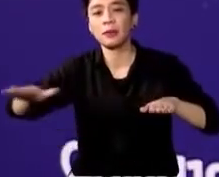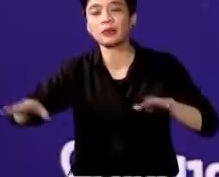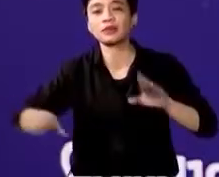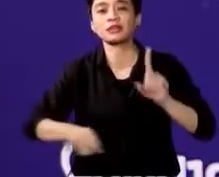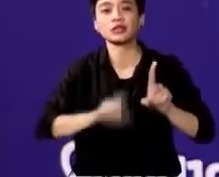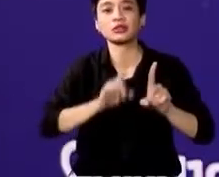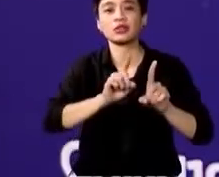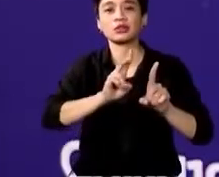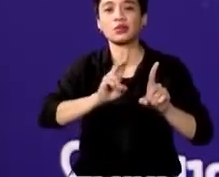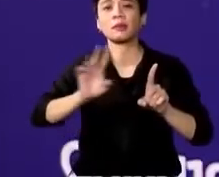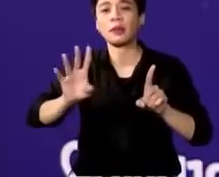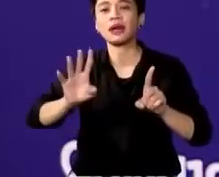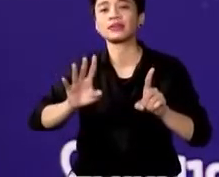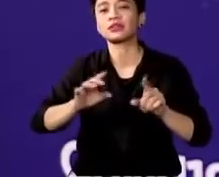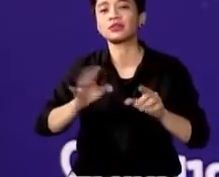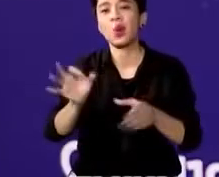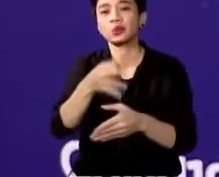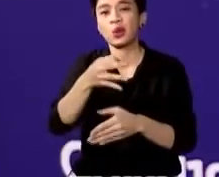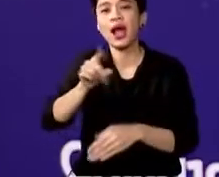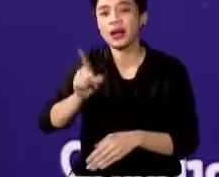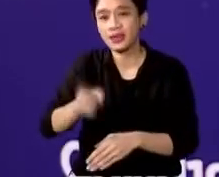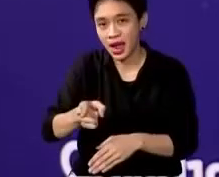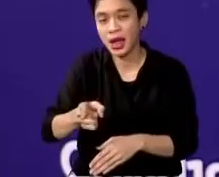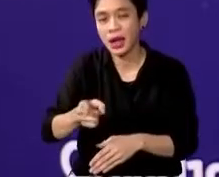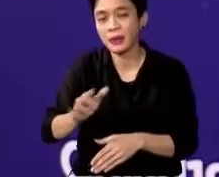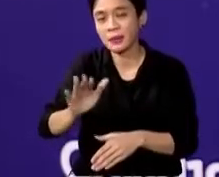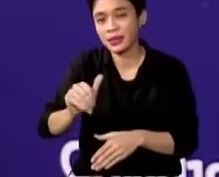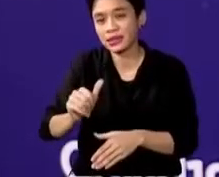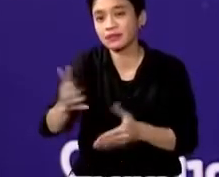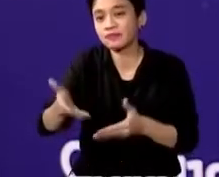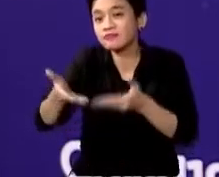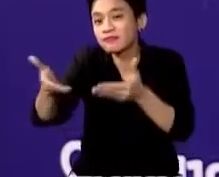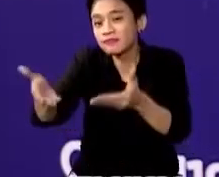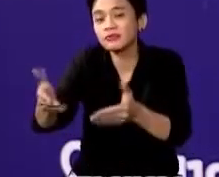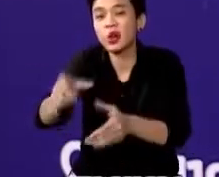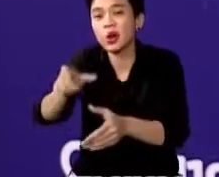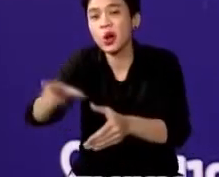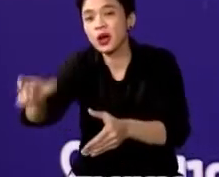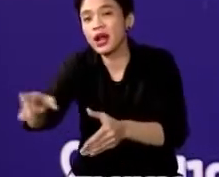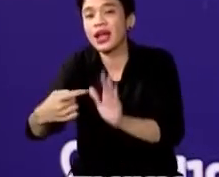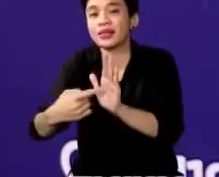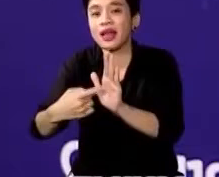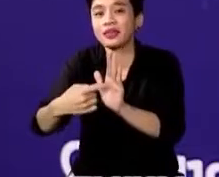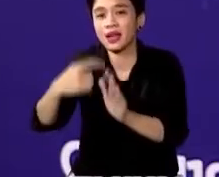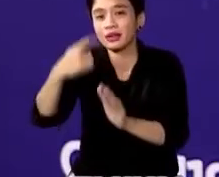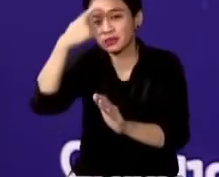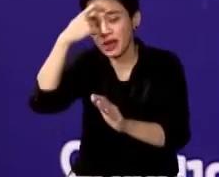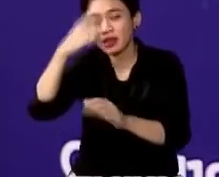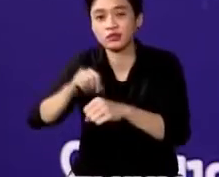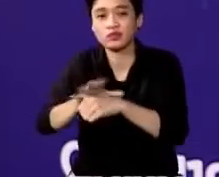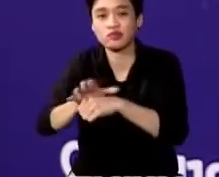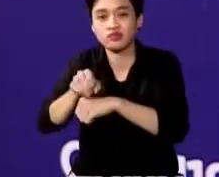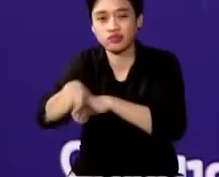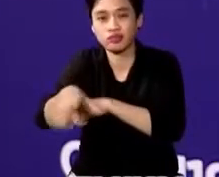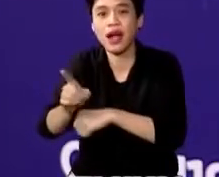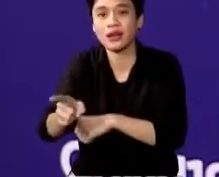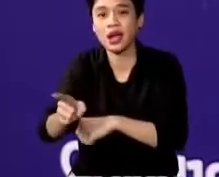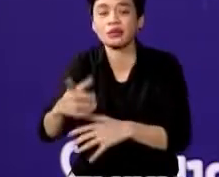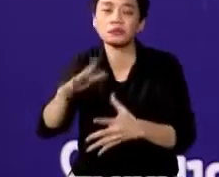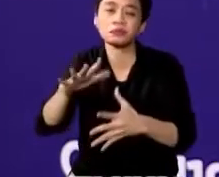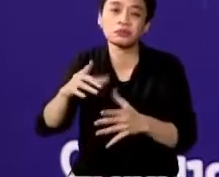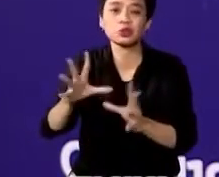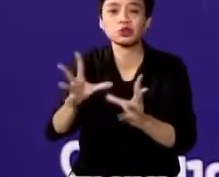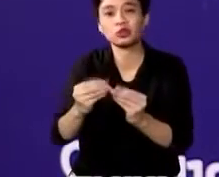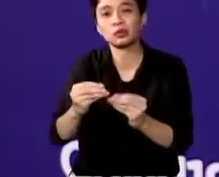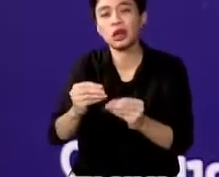di ee penanganan yang bergejala ya Jadi ini saya kira masih ada ee cukup ya